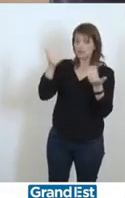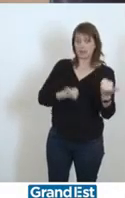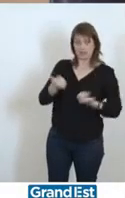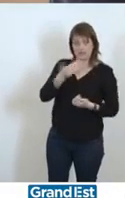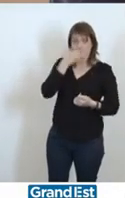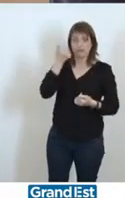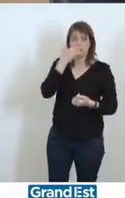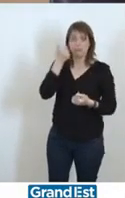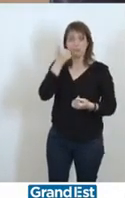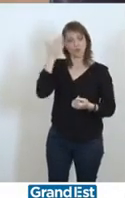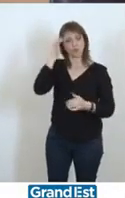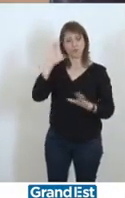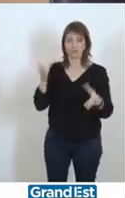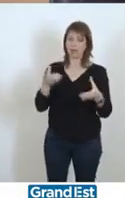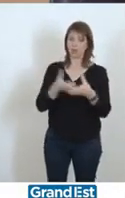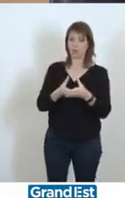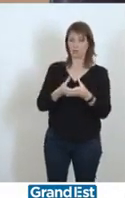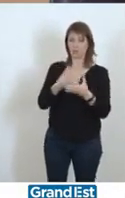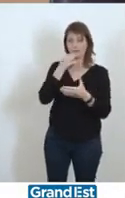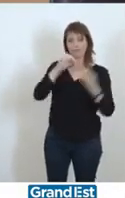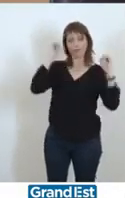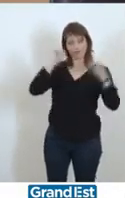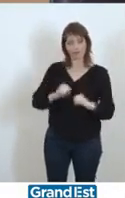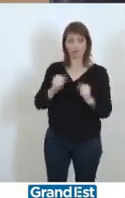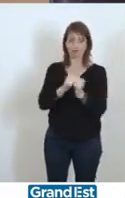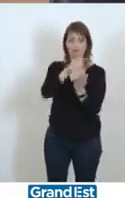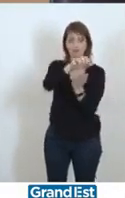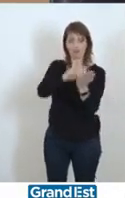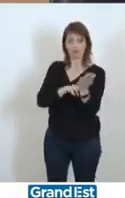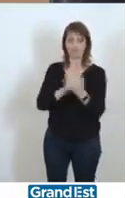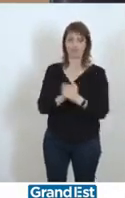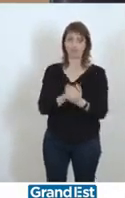notre groupe votera pour ce rapport. Je vous remercie.